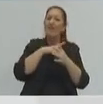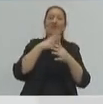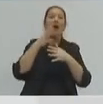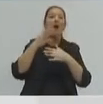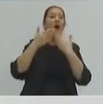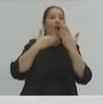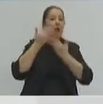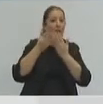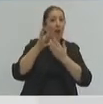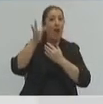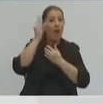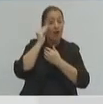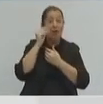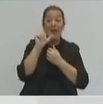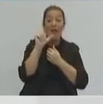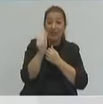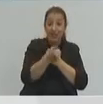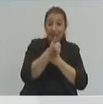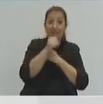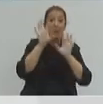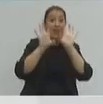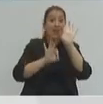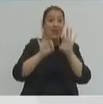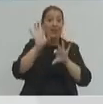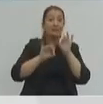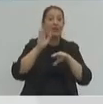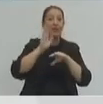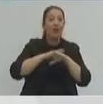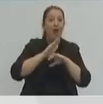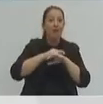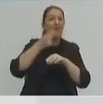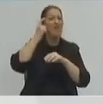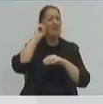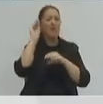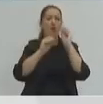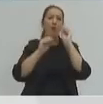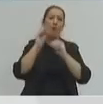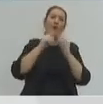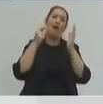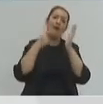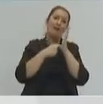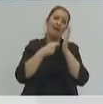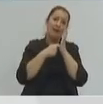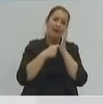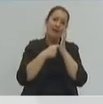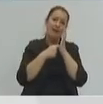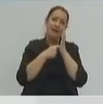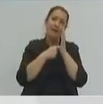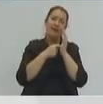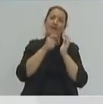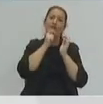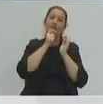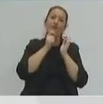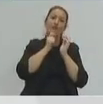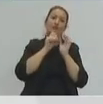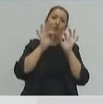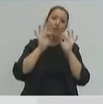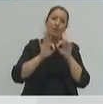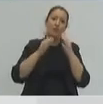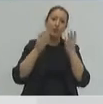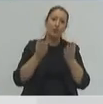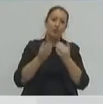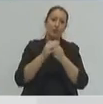anlamak, değerlendirmek, tespitler yapmak ve eleştiriler yapmak adına söz almış bulunuyorum.